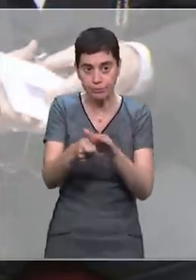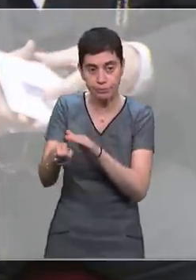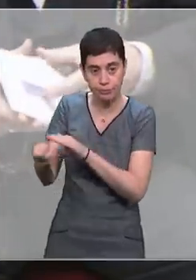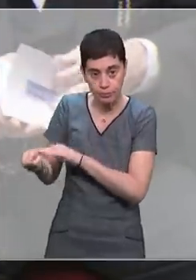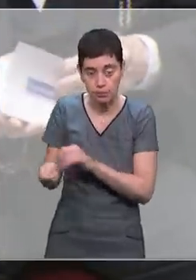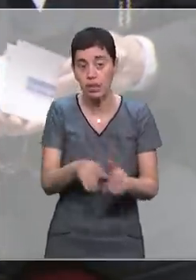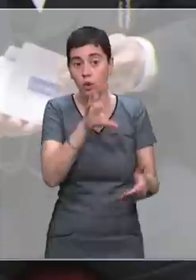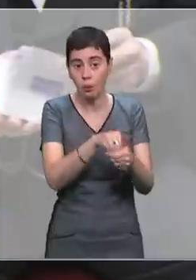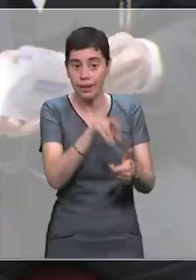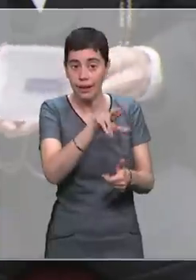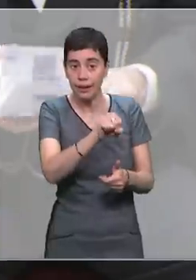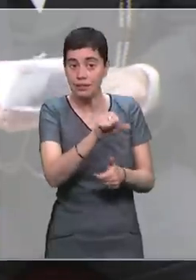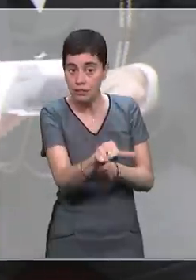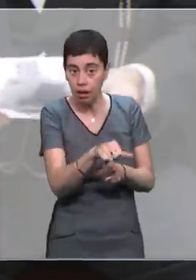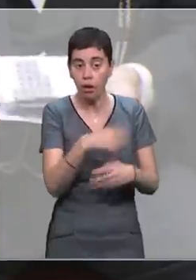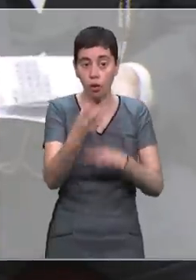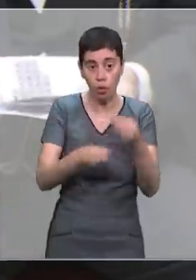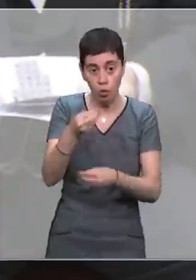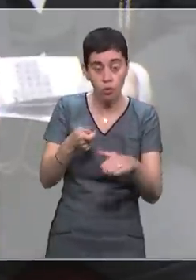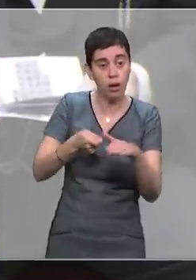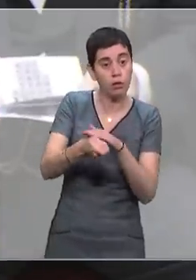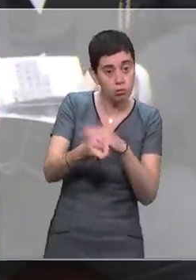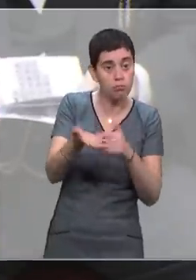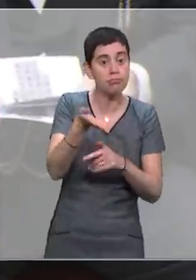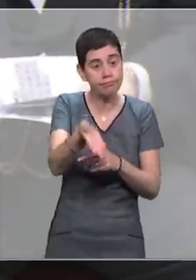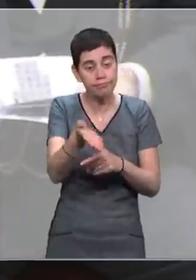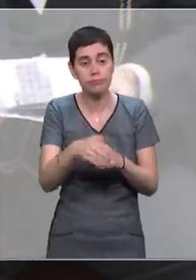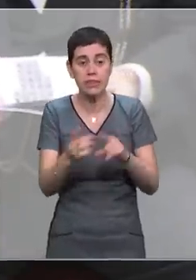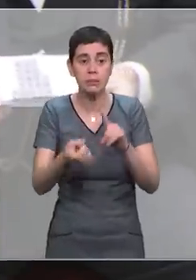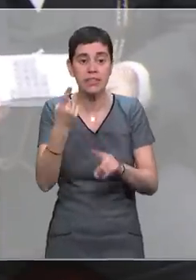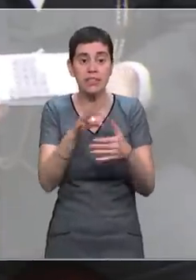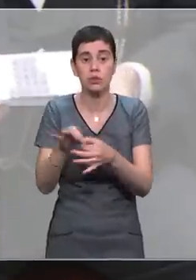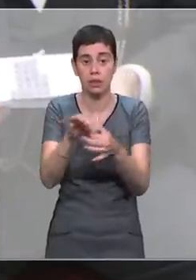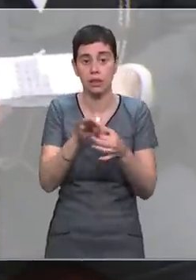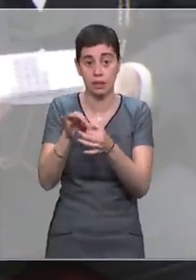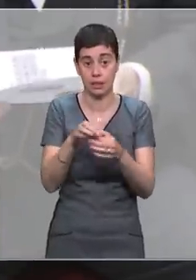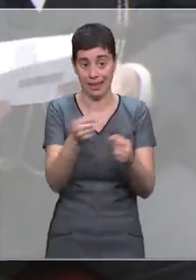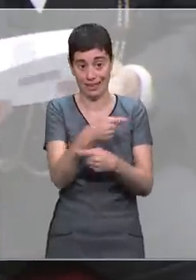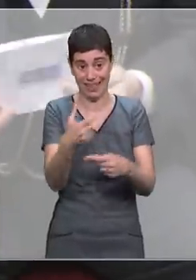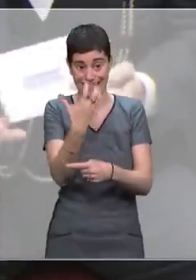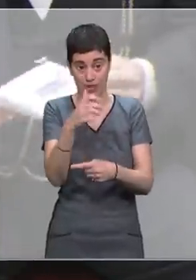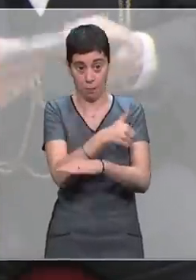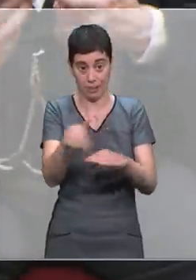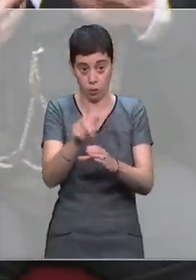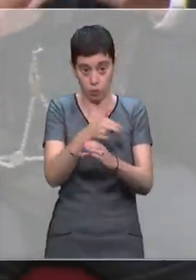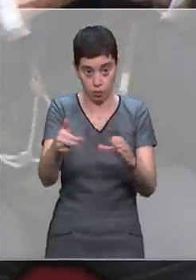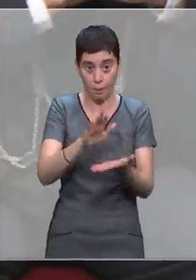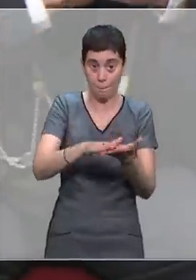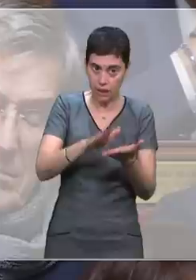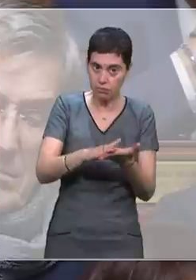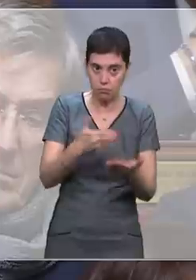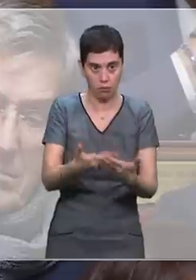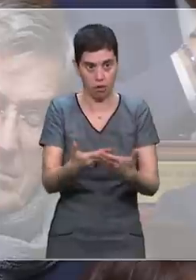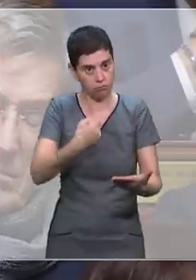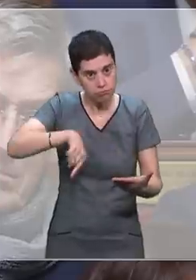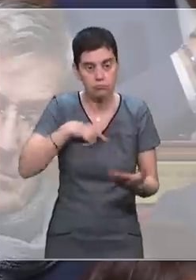bénéficiaires du RSA ou de l'allocation spécifique de solidarité. Ça représente 500 millions d'euros. Cette prime traduit l'engagement constant de